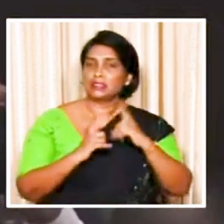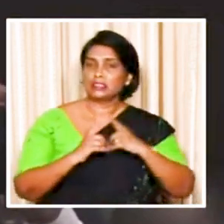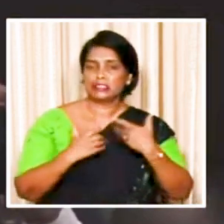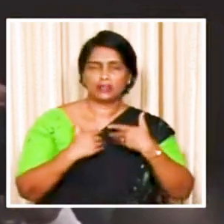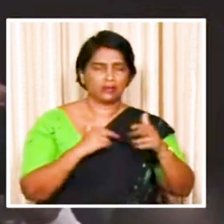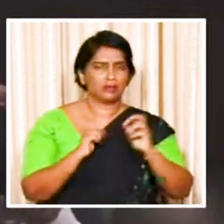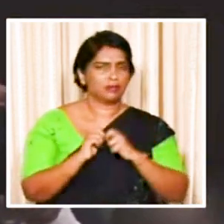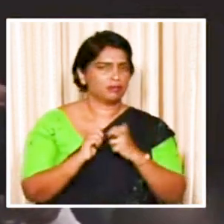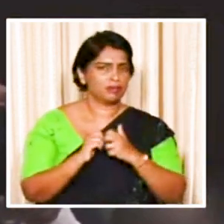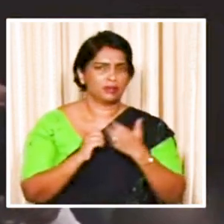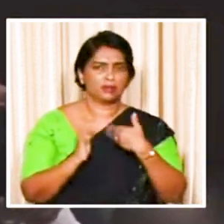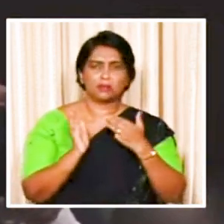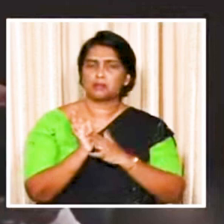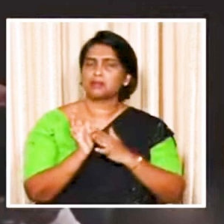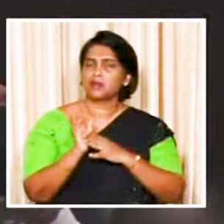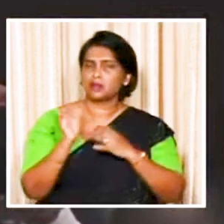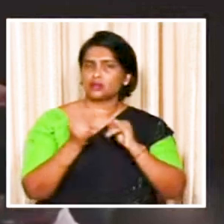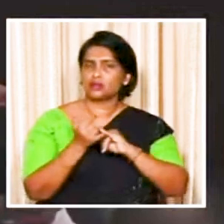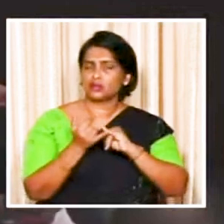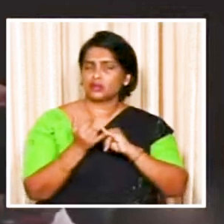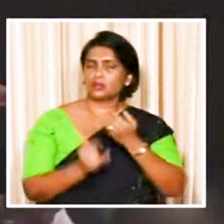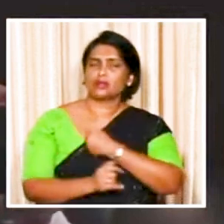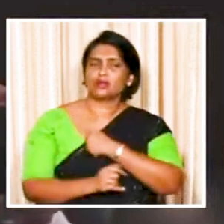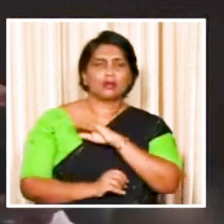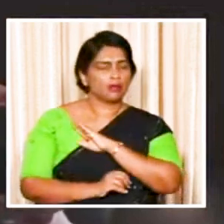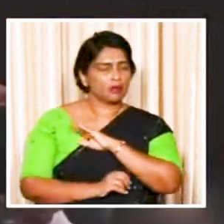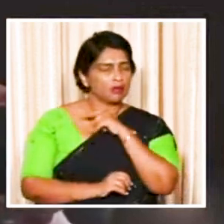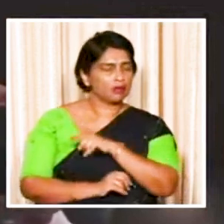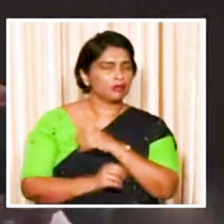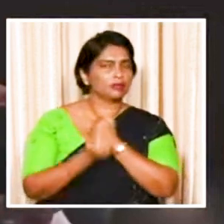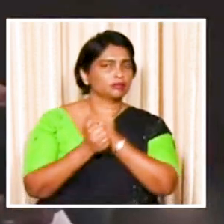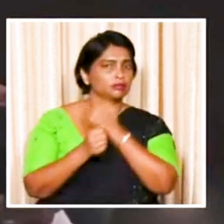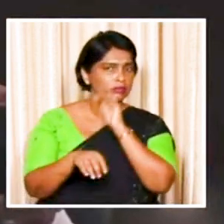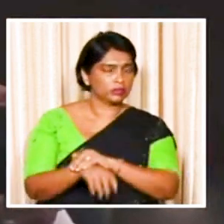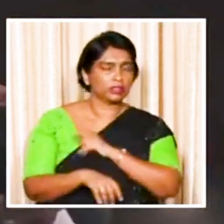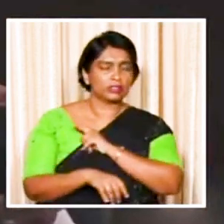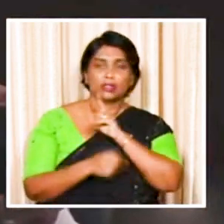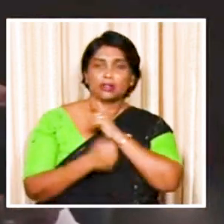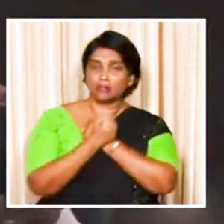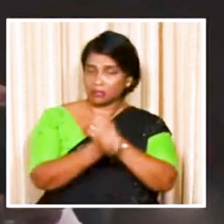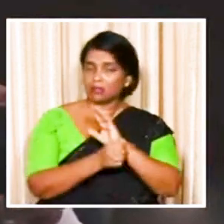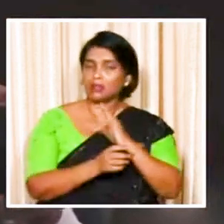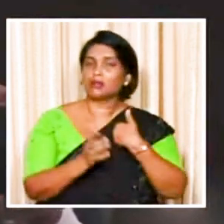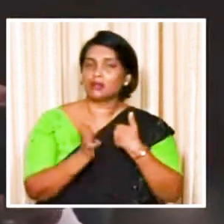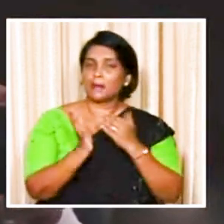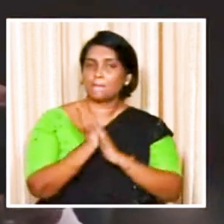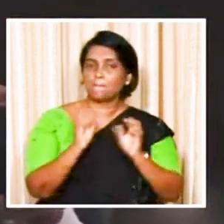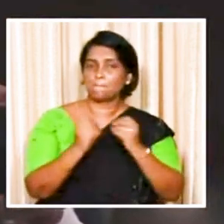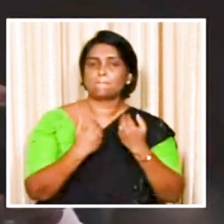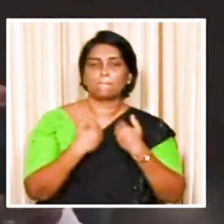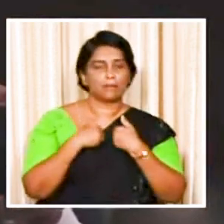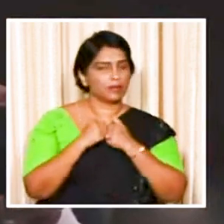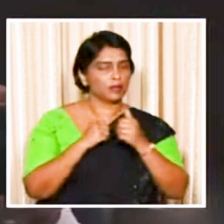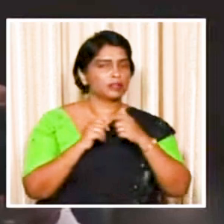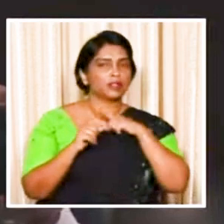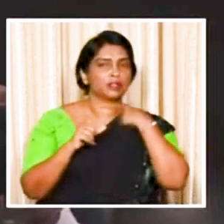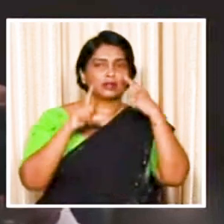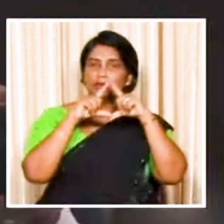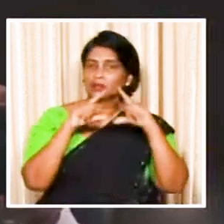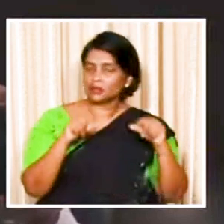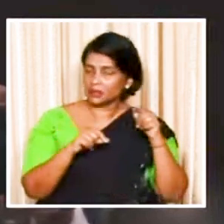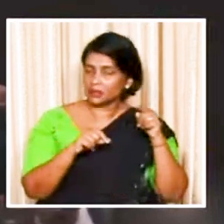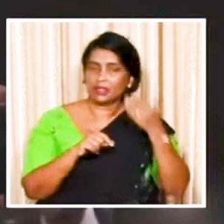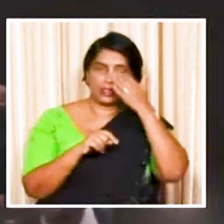கைது செய்ய வேண்டும் என்ற கோரிக்கை முன்வைக்கப்பட்ட அன்றே நான் ஊடகவியலாளராக கடமையாற்றி வந்த சிரச சக்தி நியூஸ்